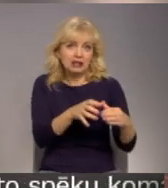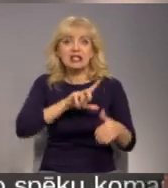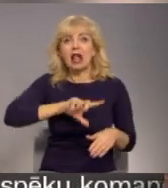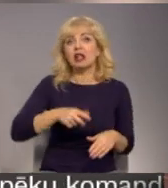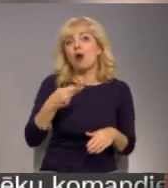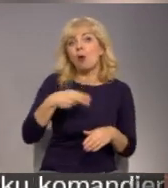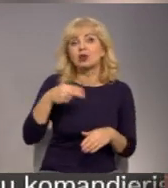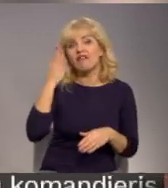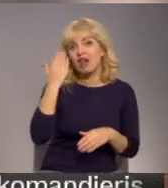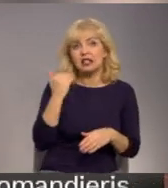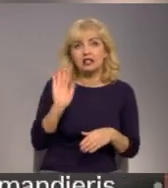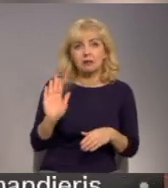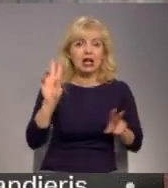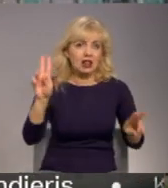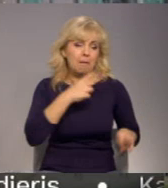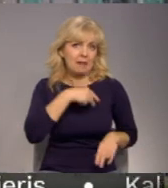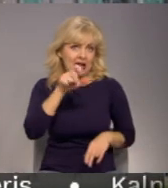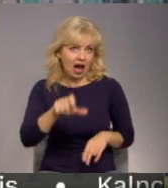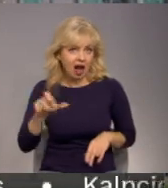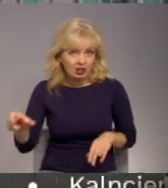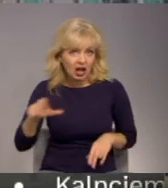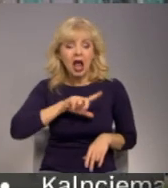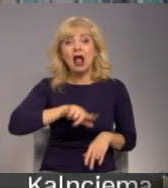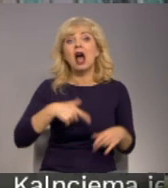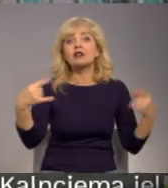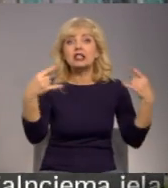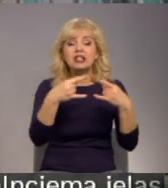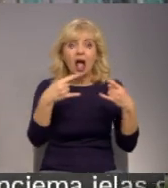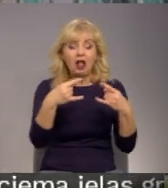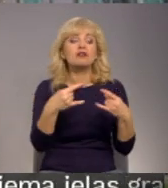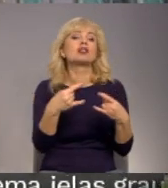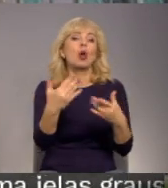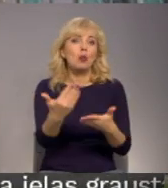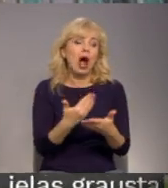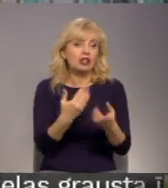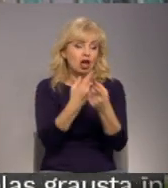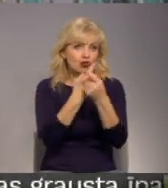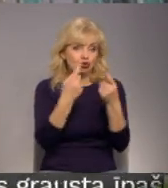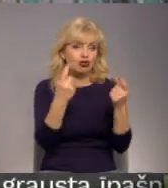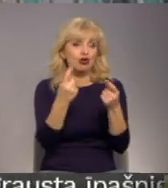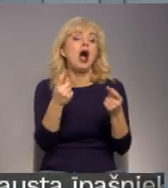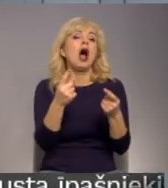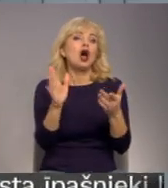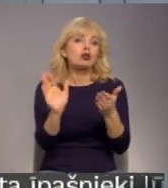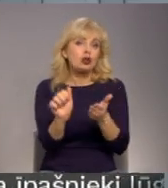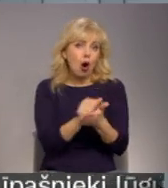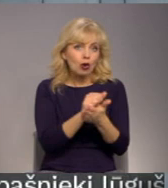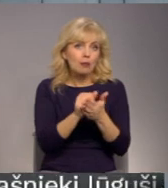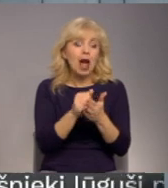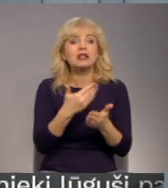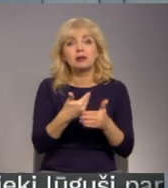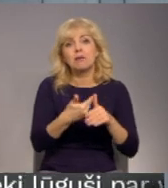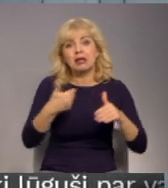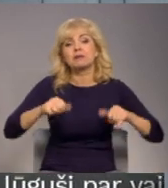Vairāk stāsta Ģirds Virbulis. Latvijas televīzijas rīcībā nonākušie dokumenti liecina, ka iespaidīgas pirmsvētku